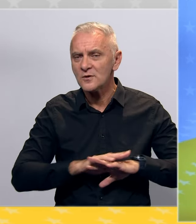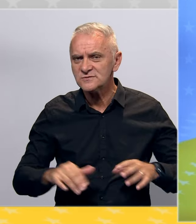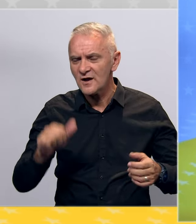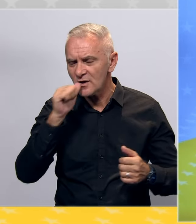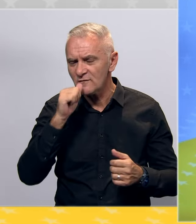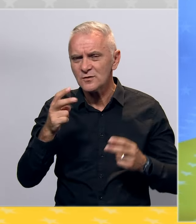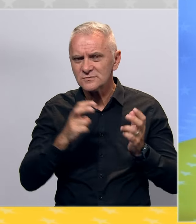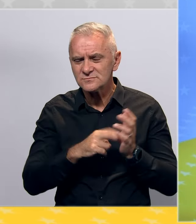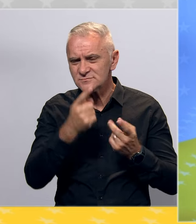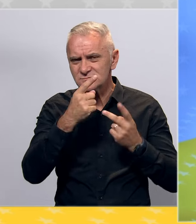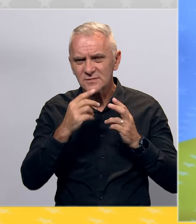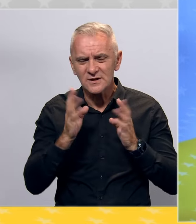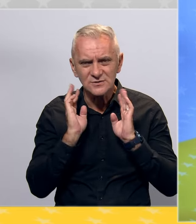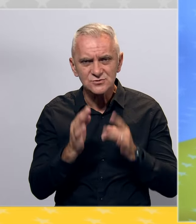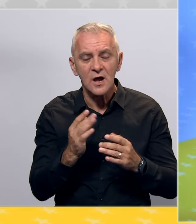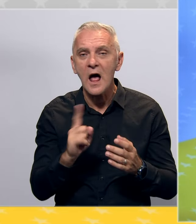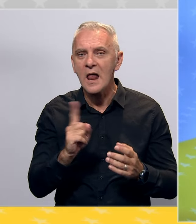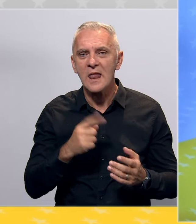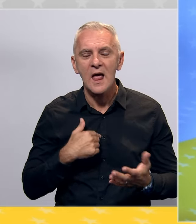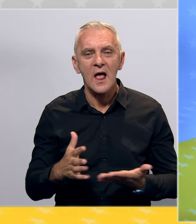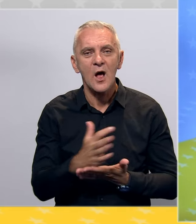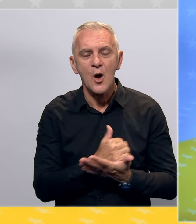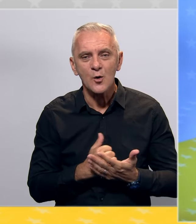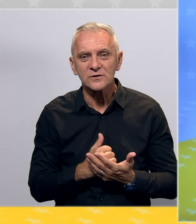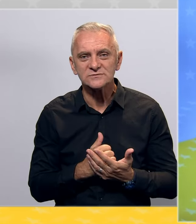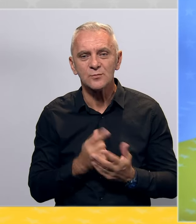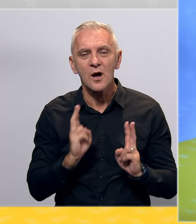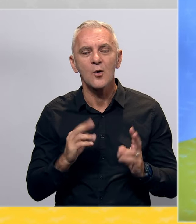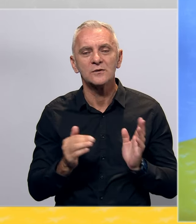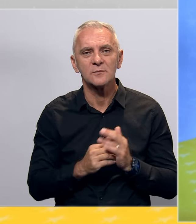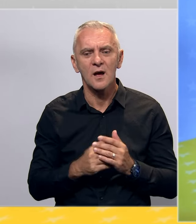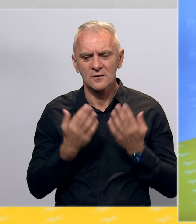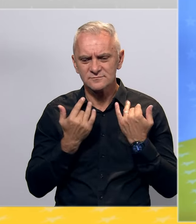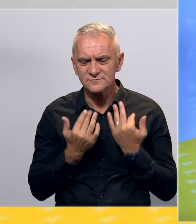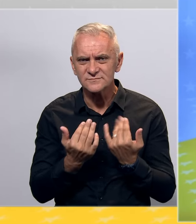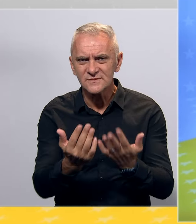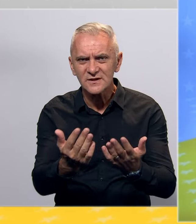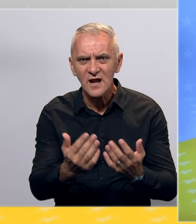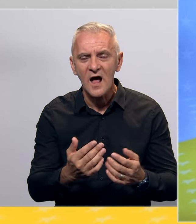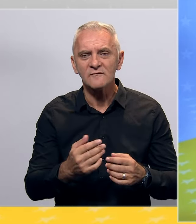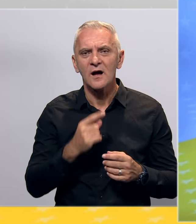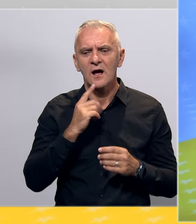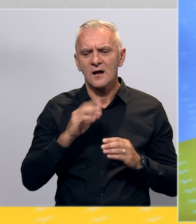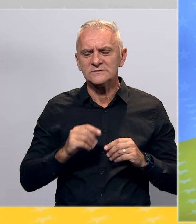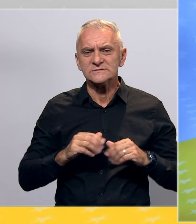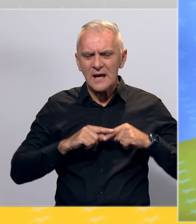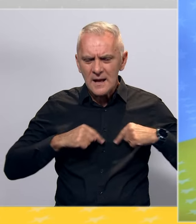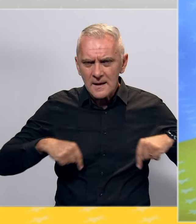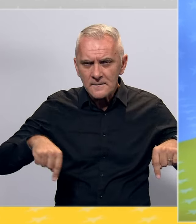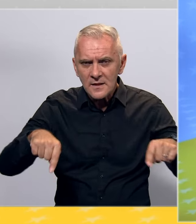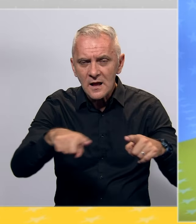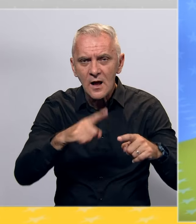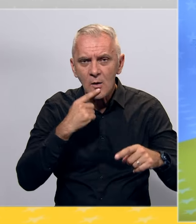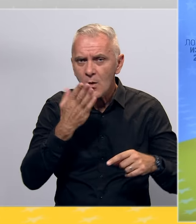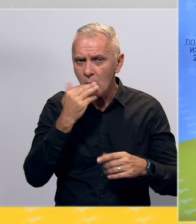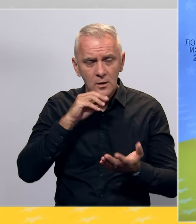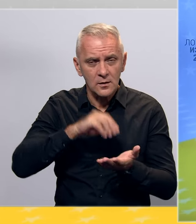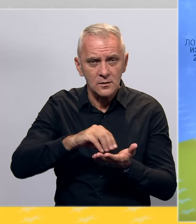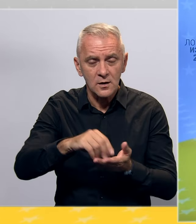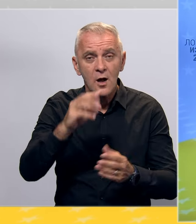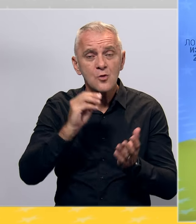ih ne koristimo kako bi trebali. Pašnjake koji su prazni, obradive površine koje nisu zasijane, još uvijek čistu